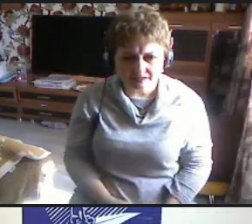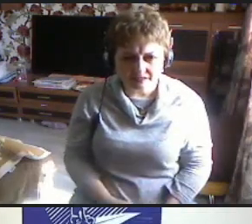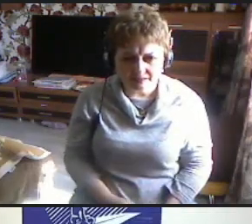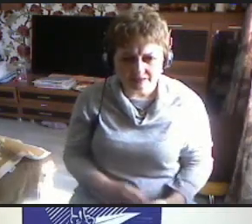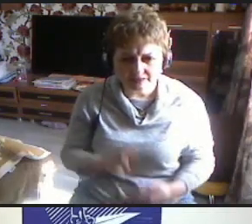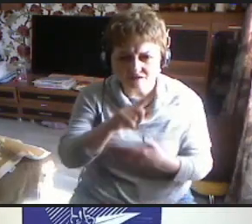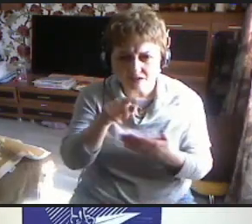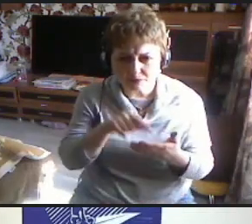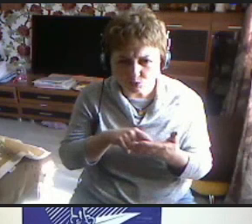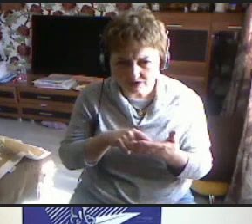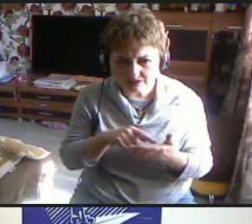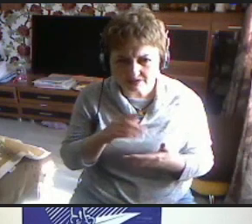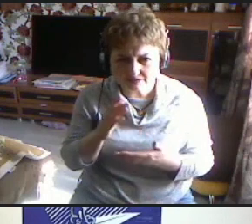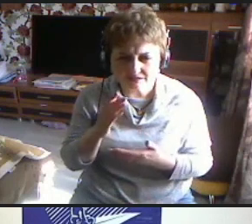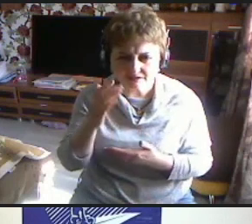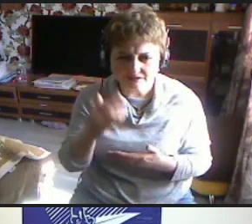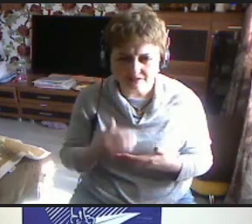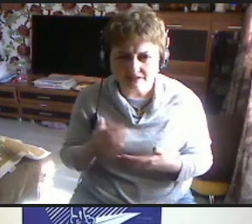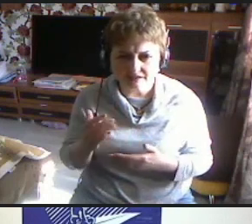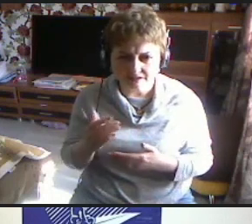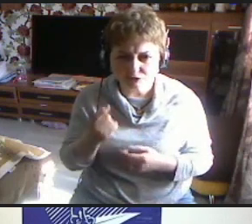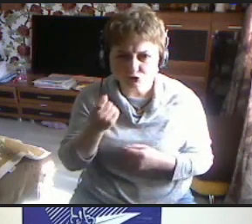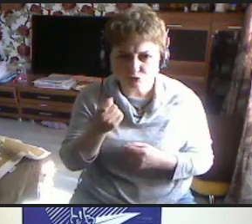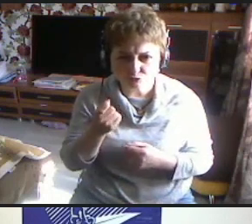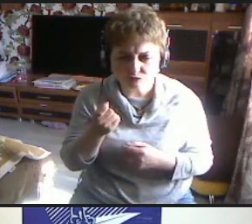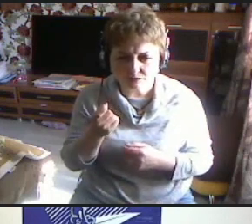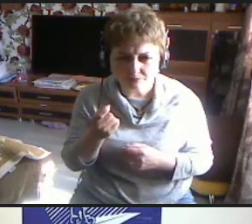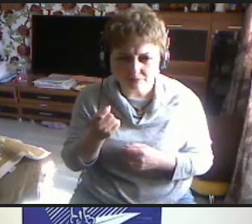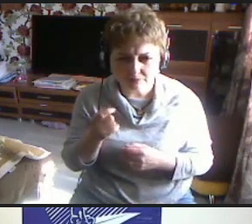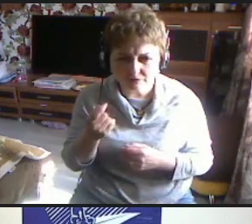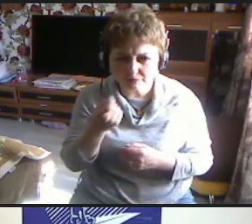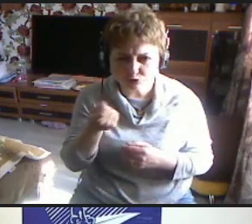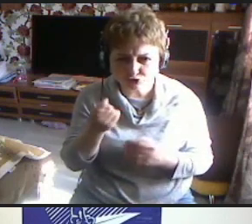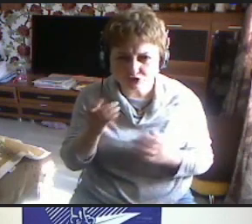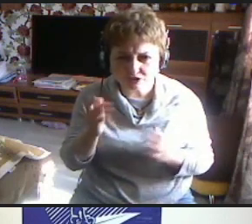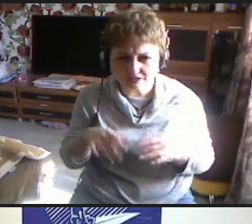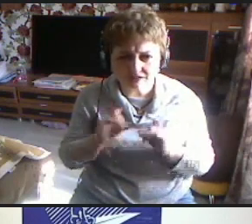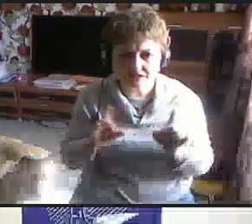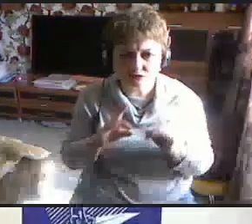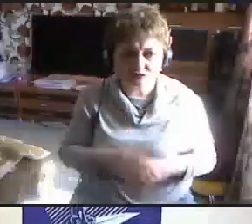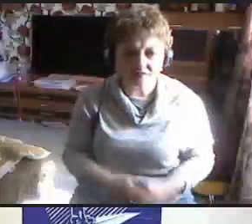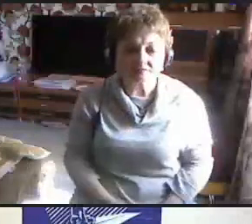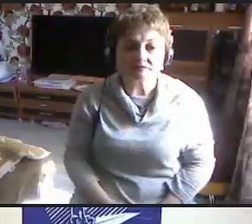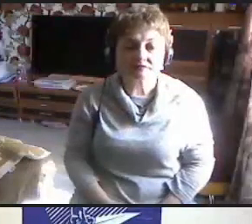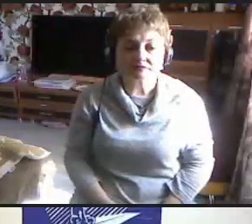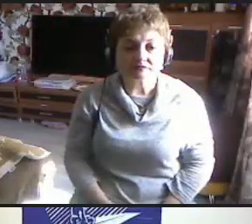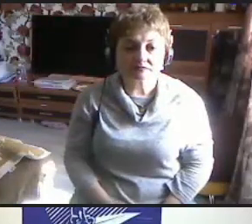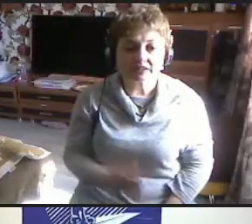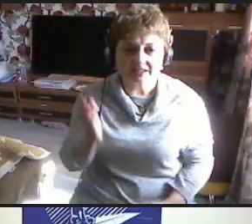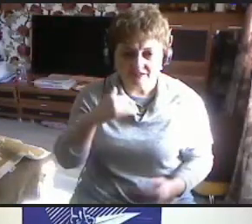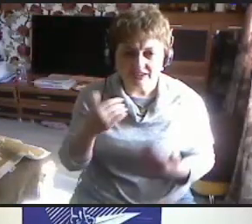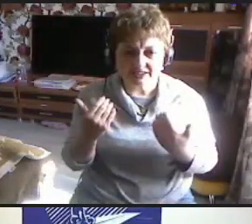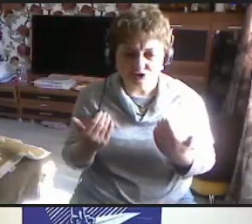сейчас? Давайте чуть-чуть, Сережа, там уже совсем немножко осталось. Давайте я вот сейчас как